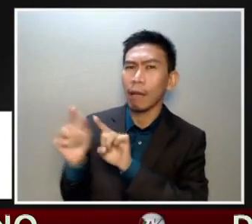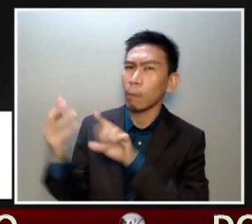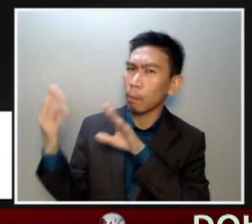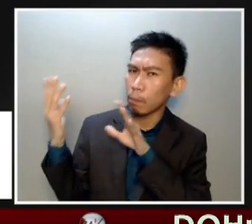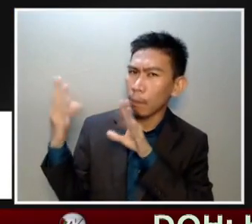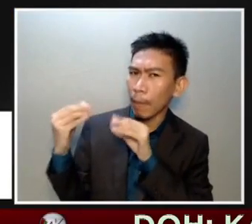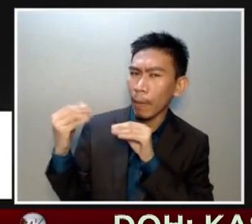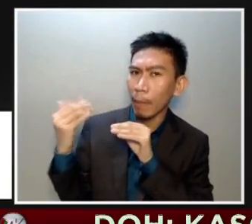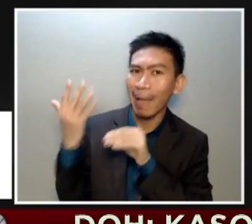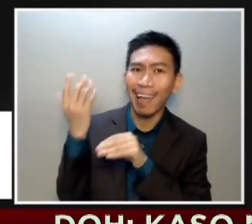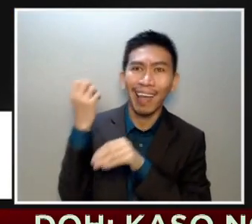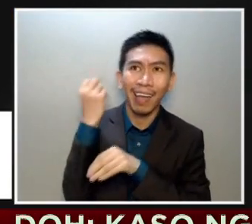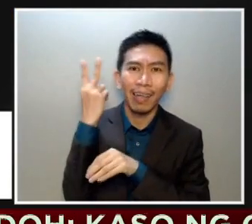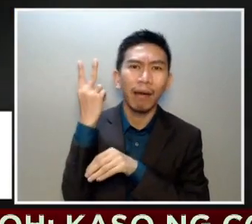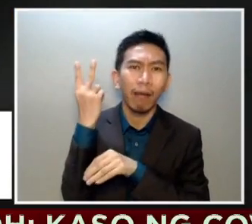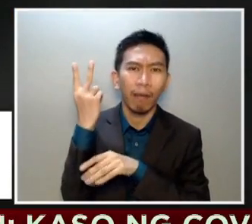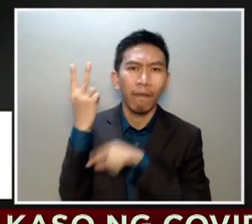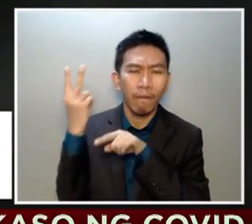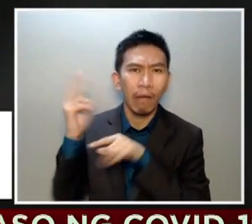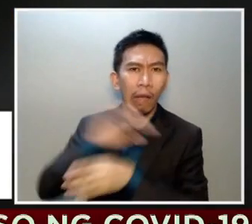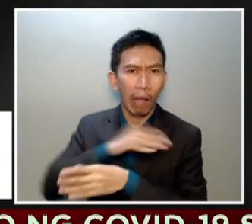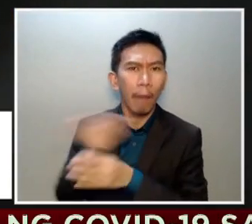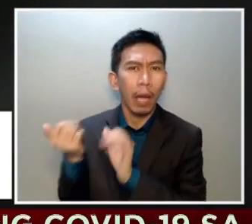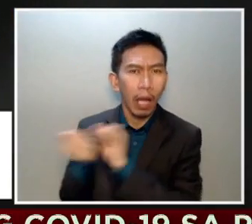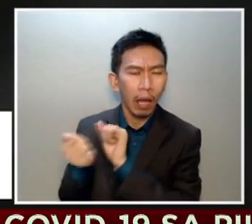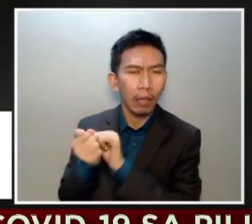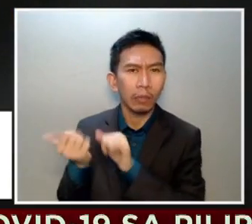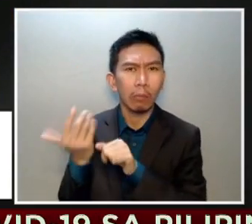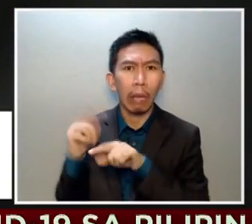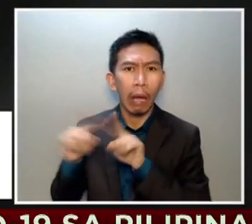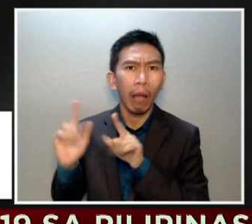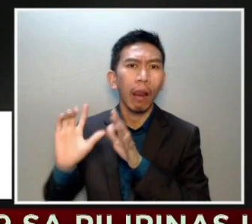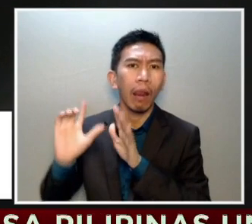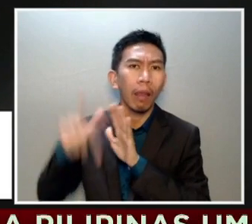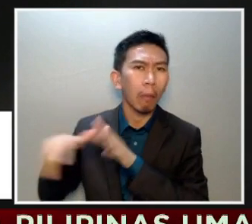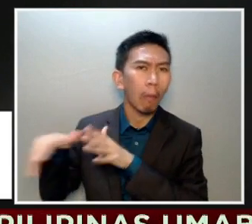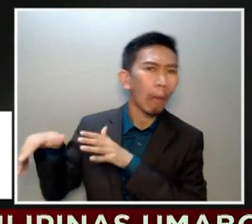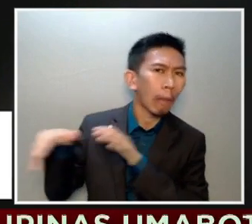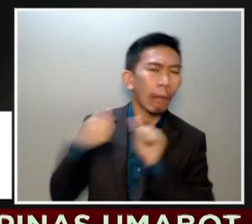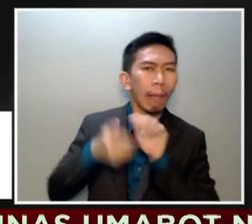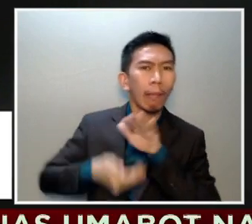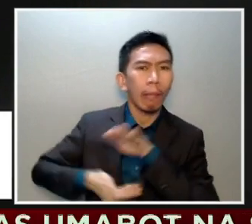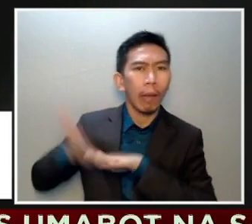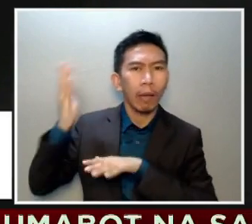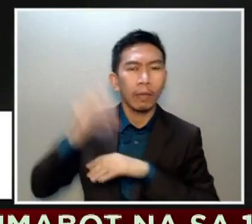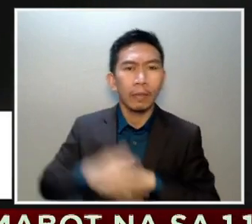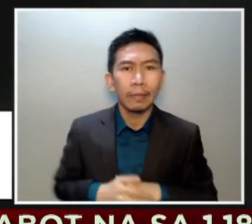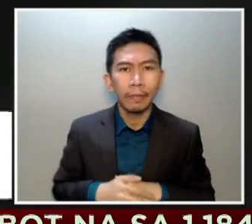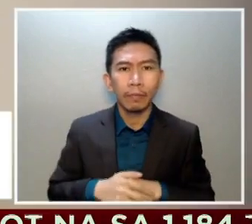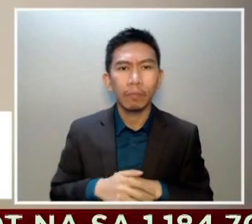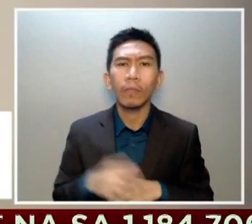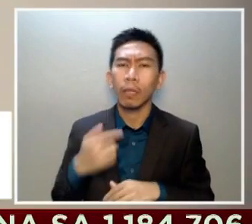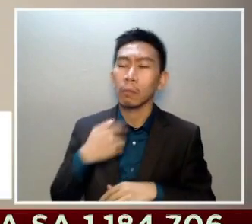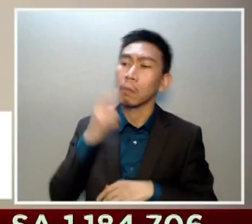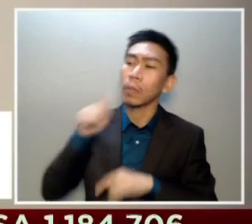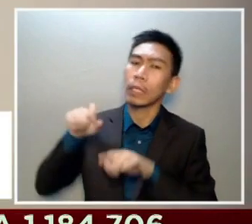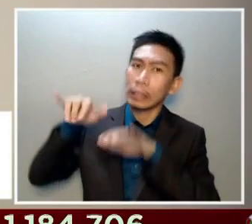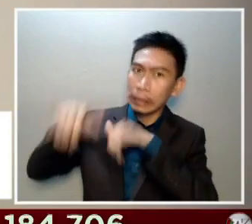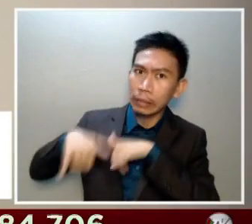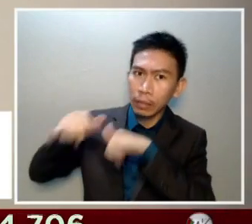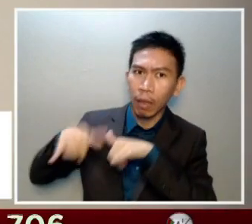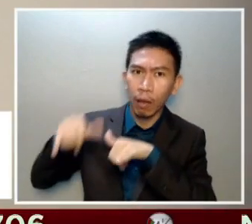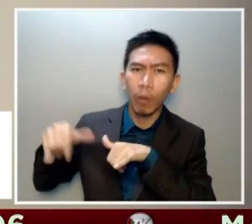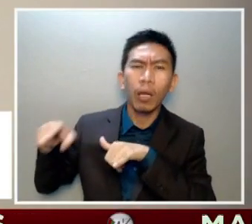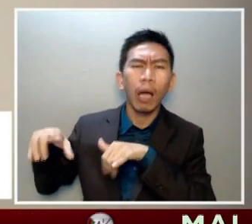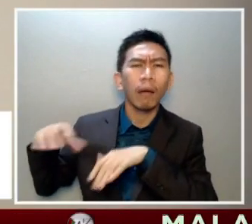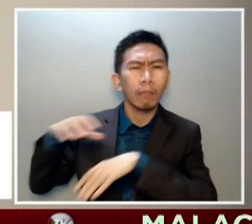bigla itong umalis. Sabi ko, nakdiyaan ka lang. Hinawakan ko yung hita niya dito. Tapos hindi ko na malayan, nagkwentuhan kami